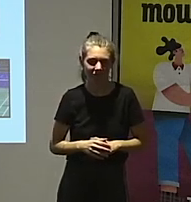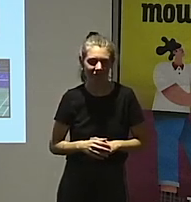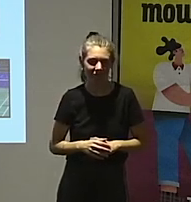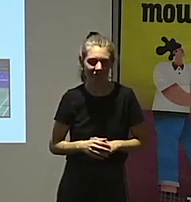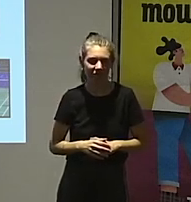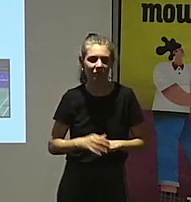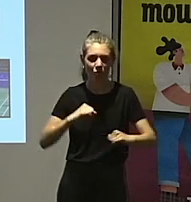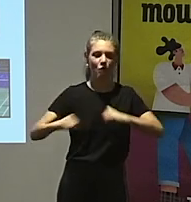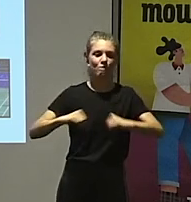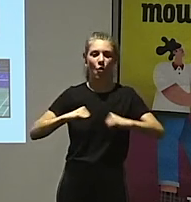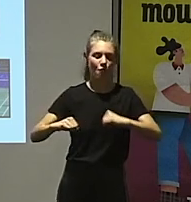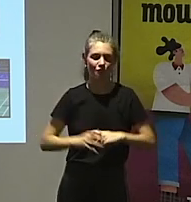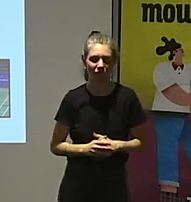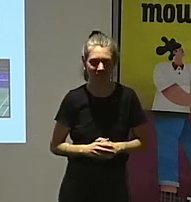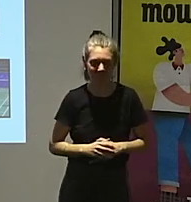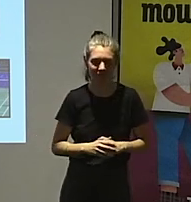Mouvement.